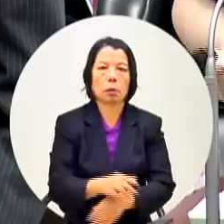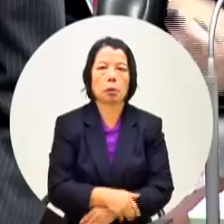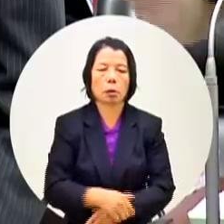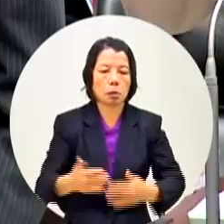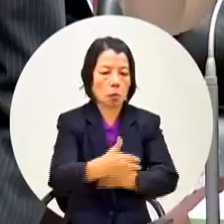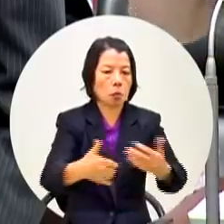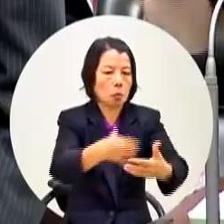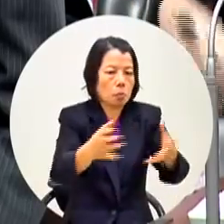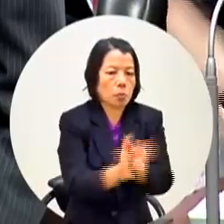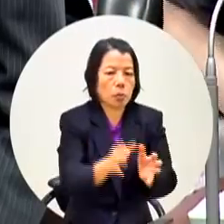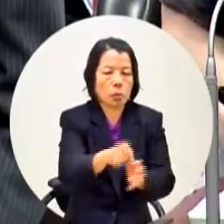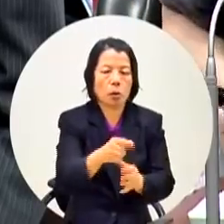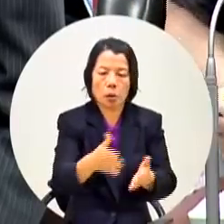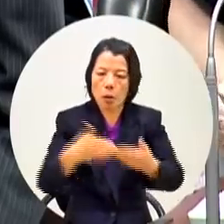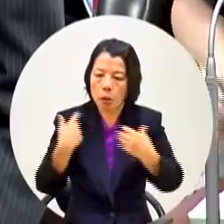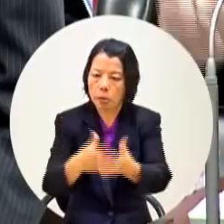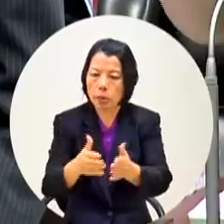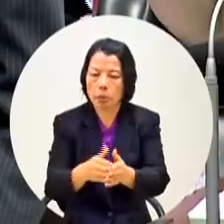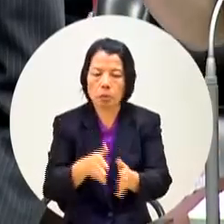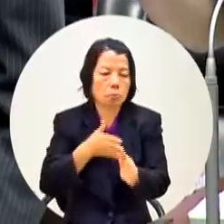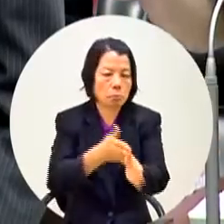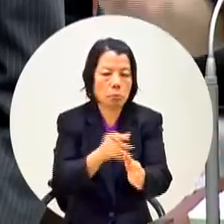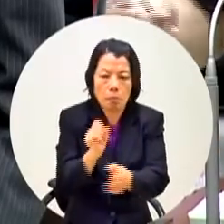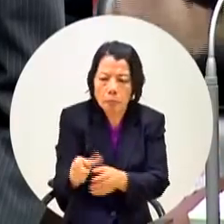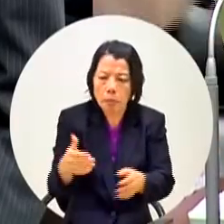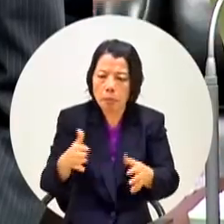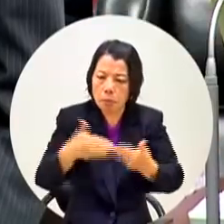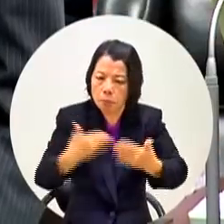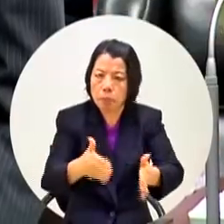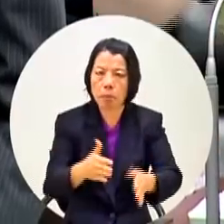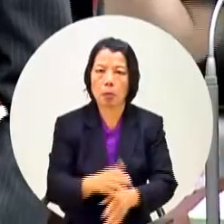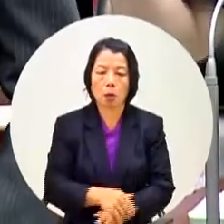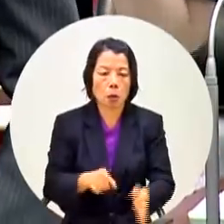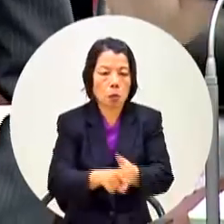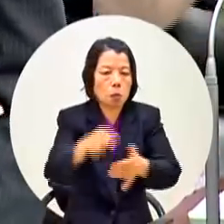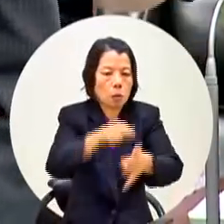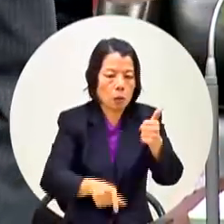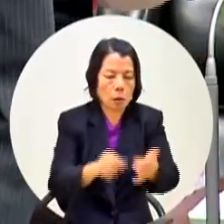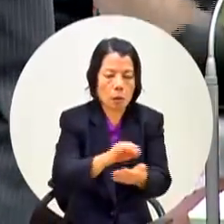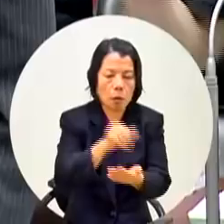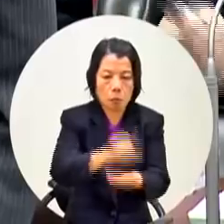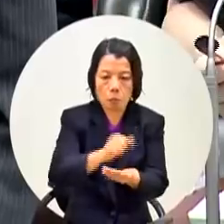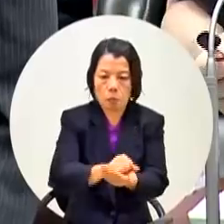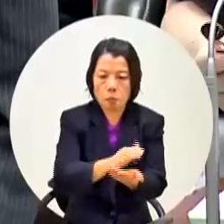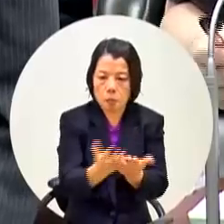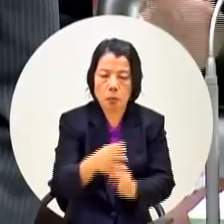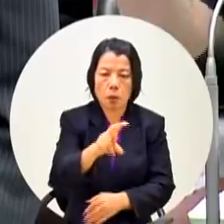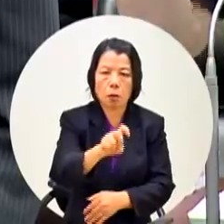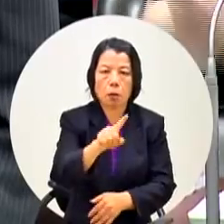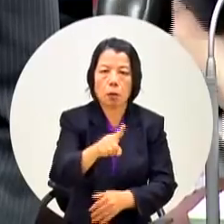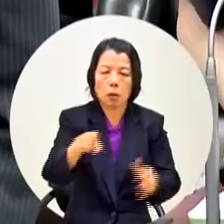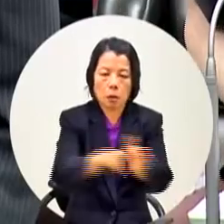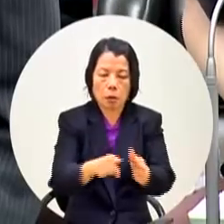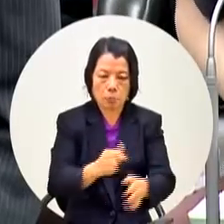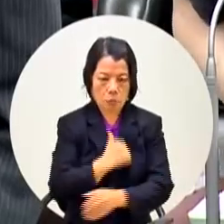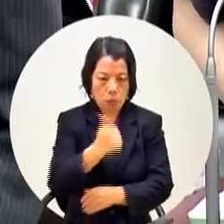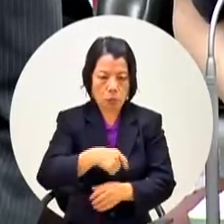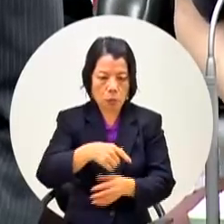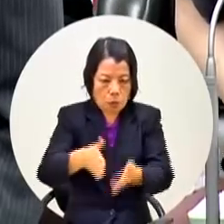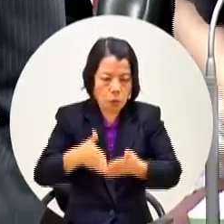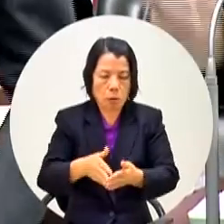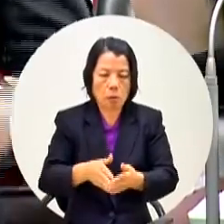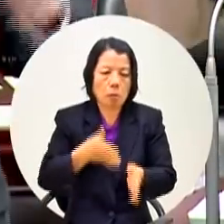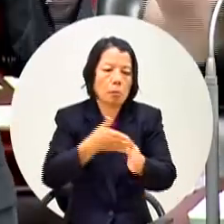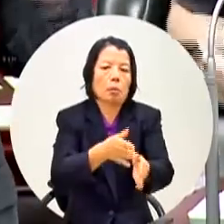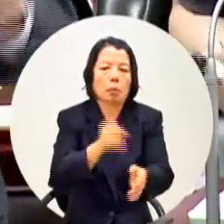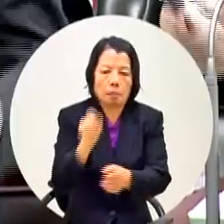车的必要？那我们在专案报告第21页，我们也看到，哈，其实实际需求，好，我们还是要买车厢的嘛，是不是这样子？ 没